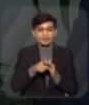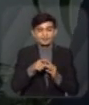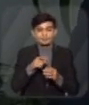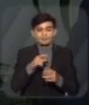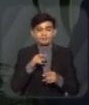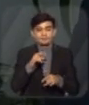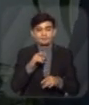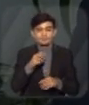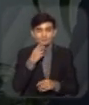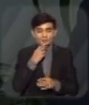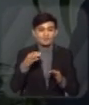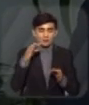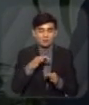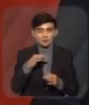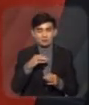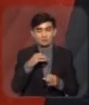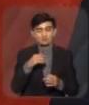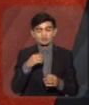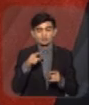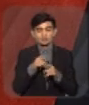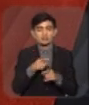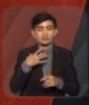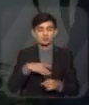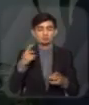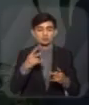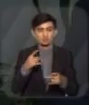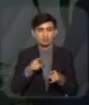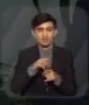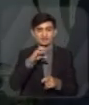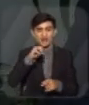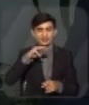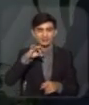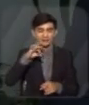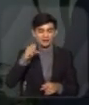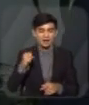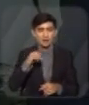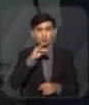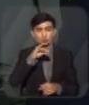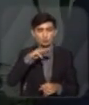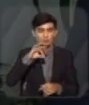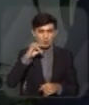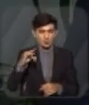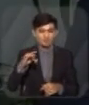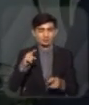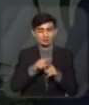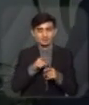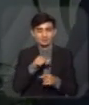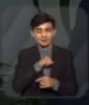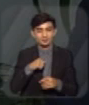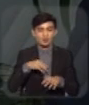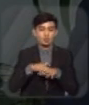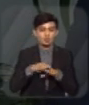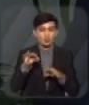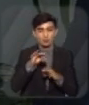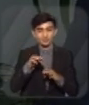саясатты сынамаса, оның неге керек ол әзіл? Жалпы сатира деген, жалпы юмор деген өзі қоғамды сынау, қоғамдағы